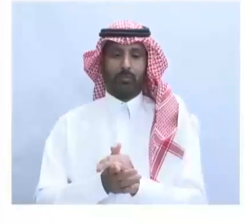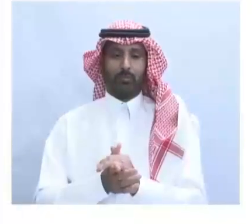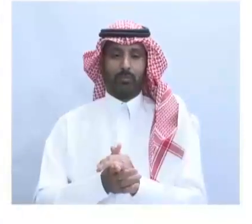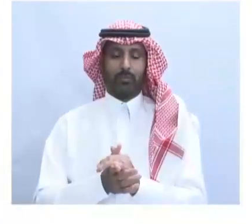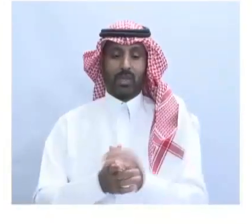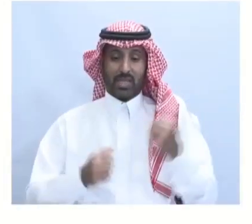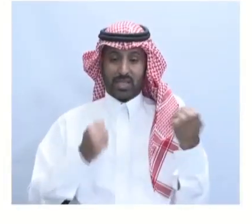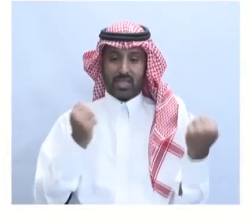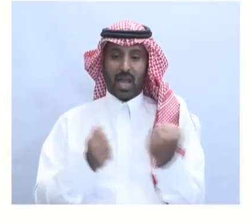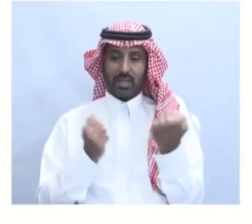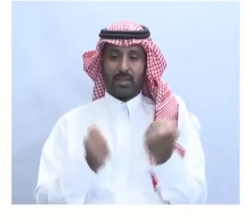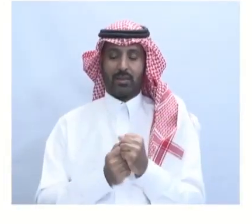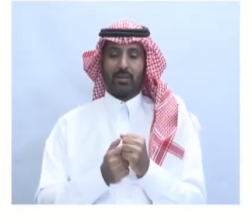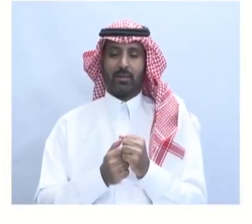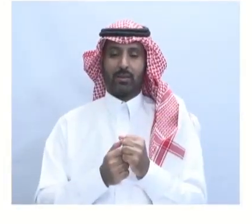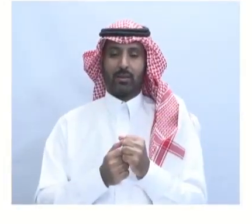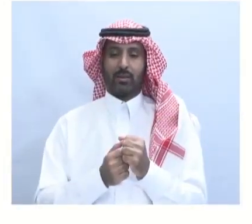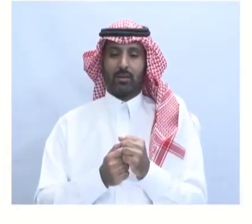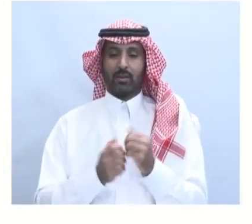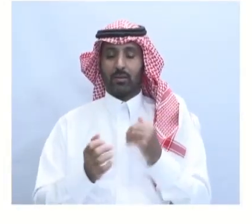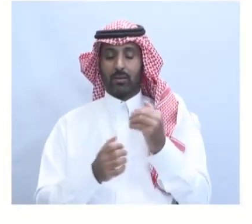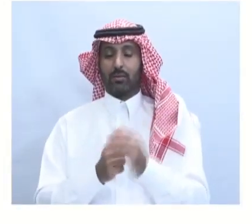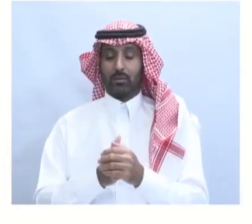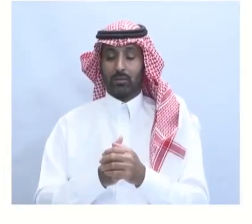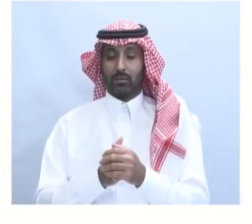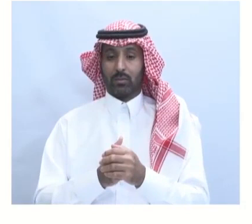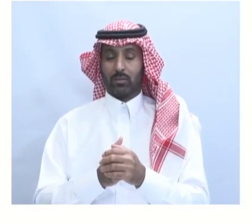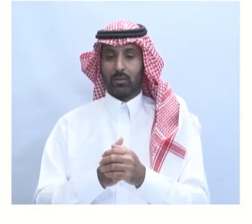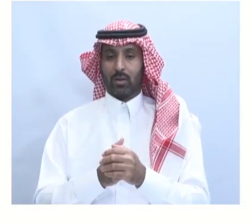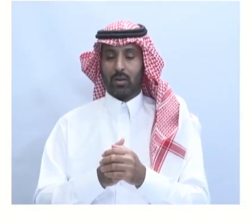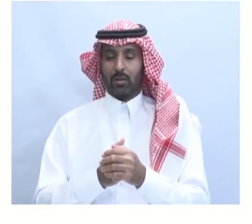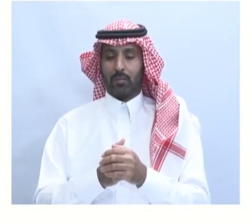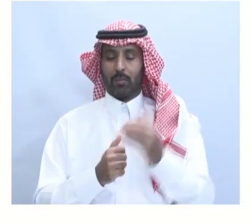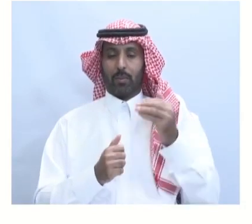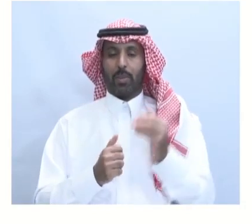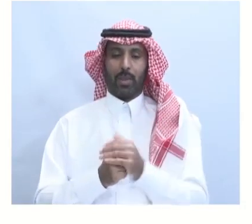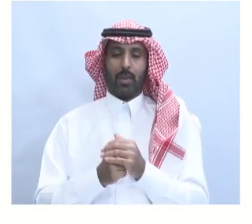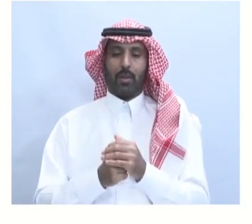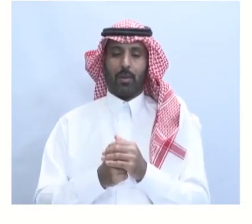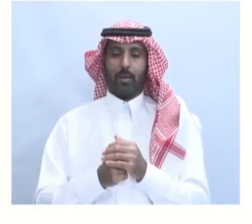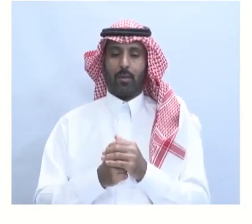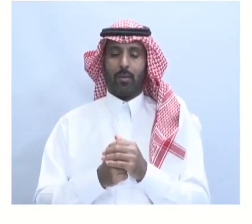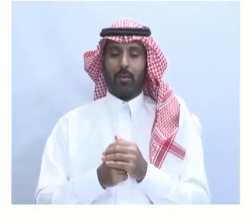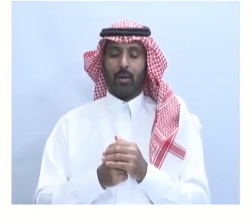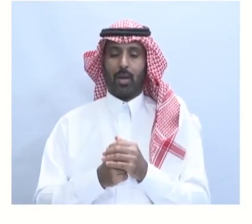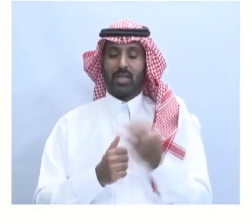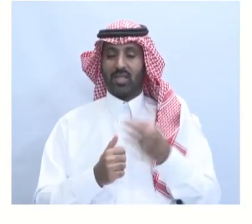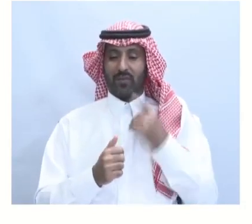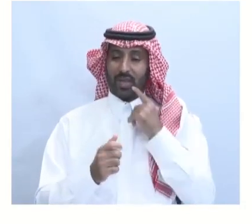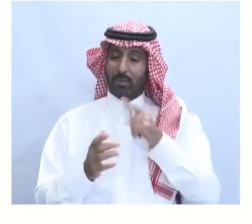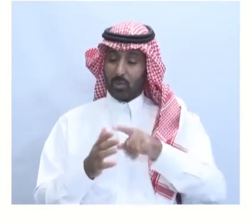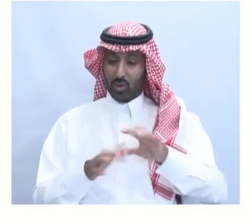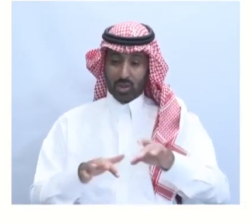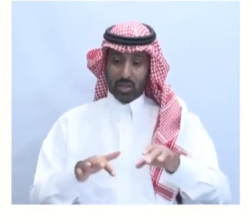الى هذا النشاط كونوا معي حتى نستوعب باذن الله تعالى درسنا هنا استثمر التقنيه